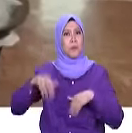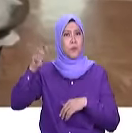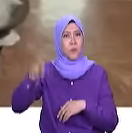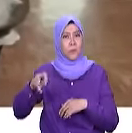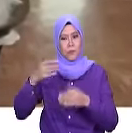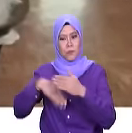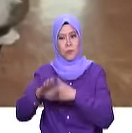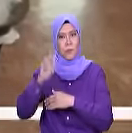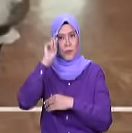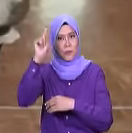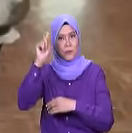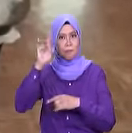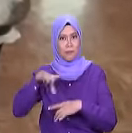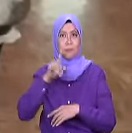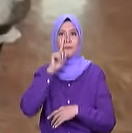diwajibkan.